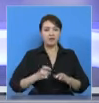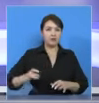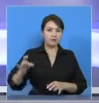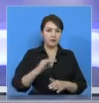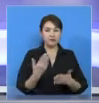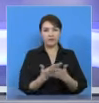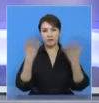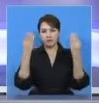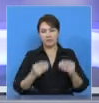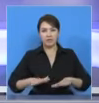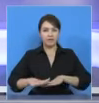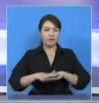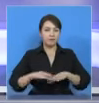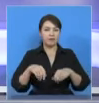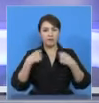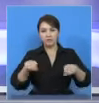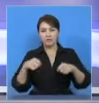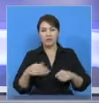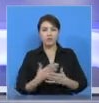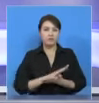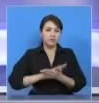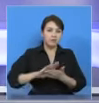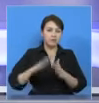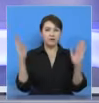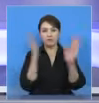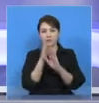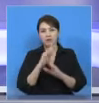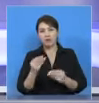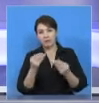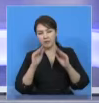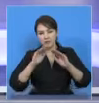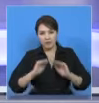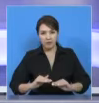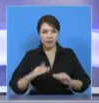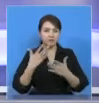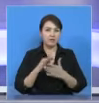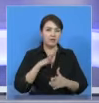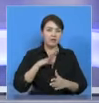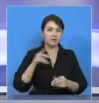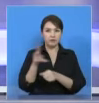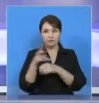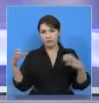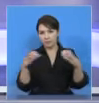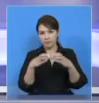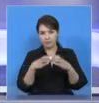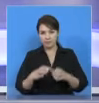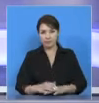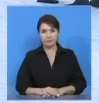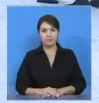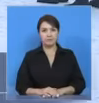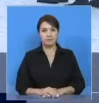в этот день этики бейтсон были проданы натуральные продукты по низким ценам на ярмарке побывала и наша съемочная группа